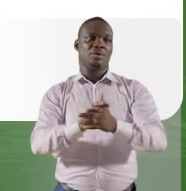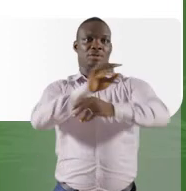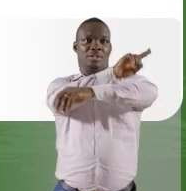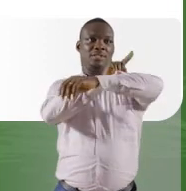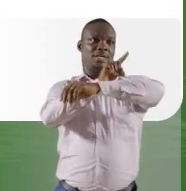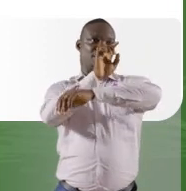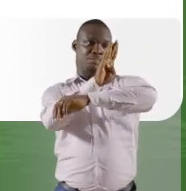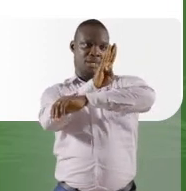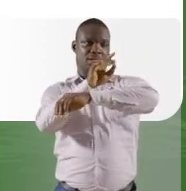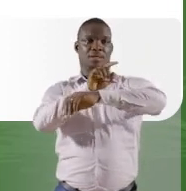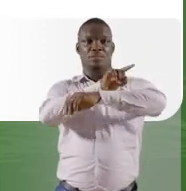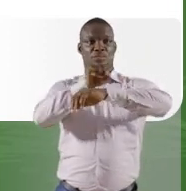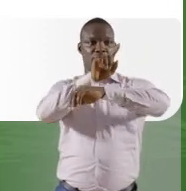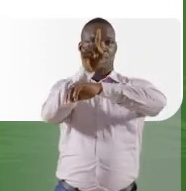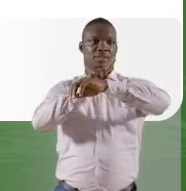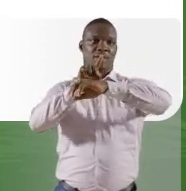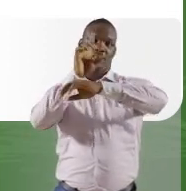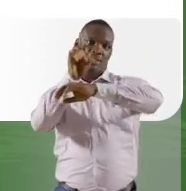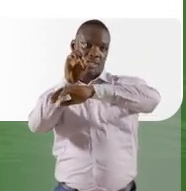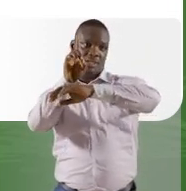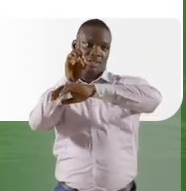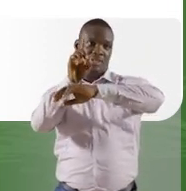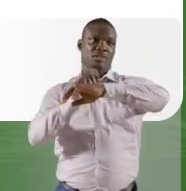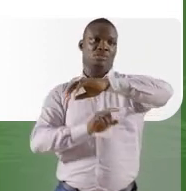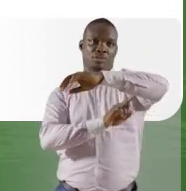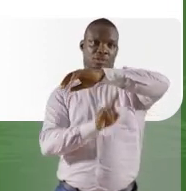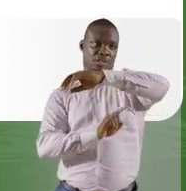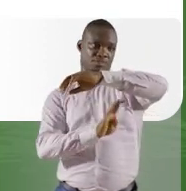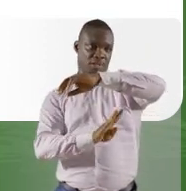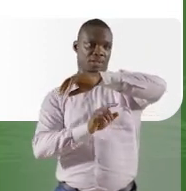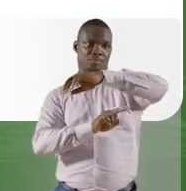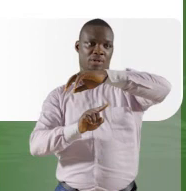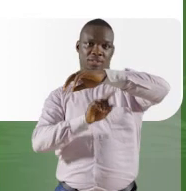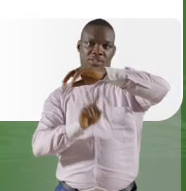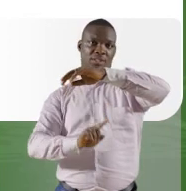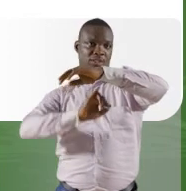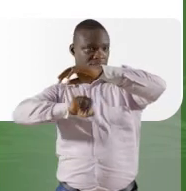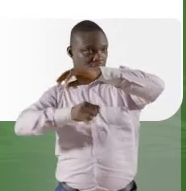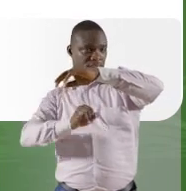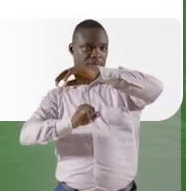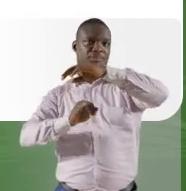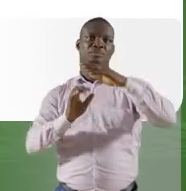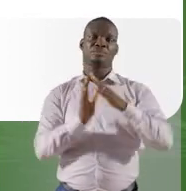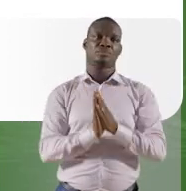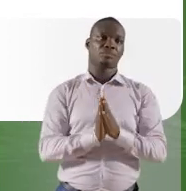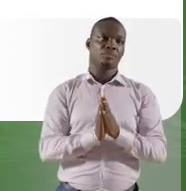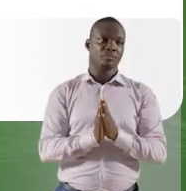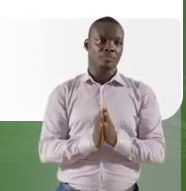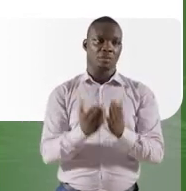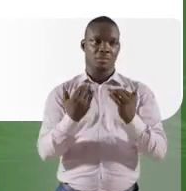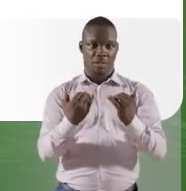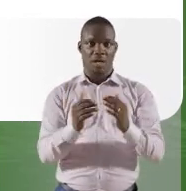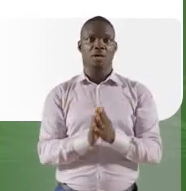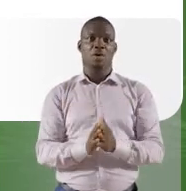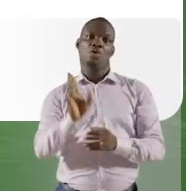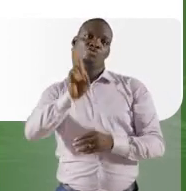ZB moins ZD sur ZB moins ZJ. On remplace